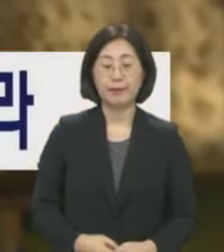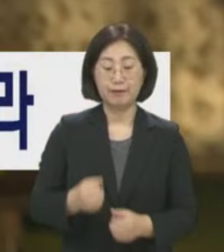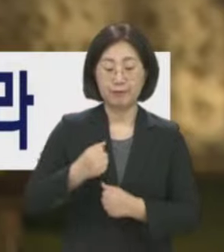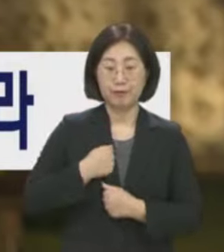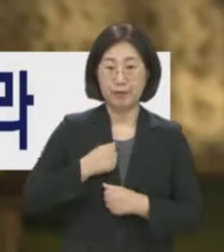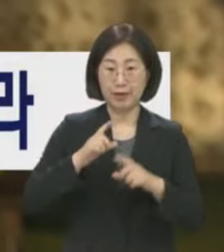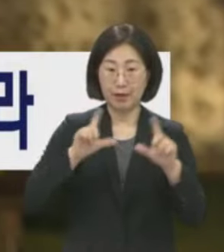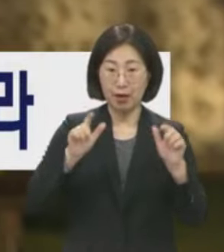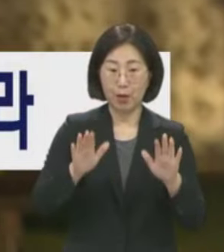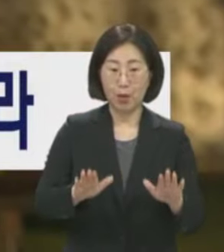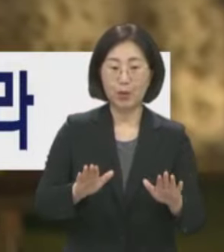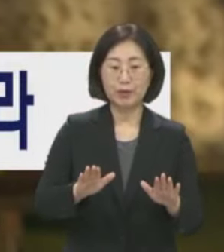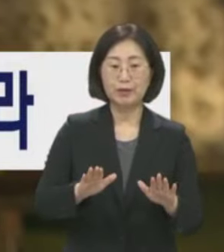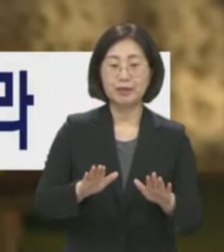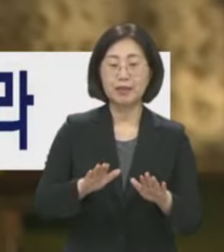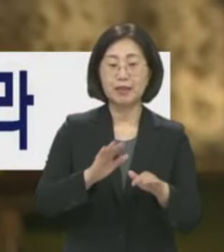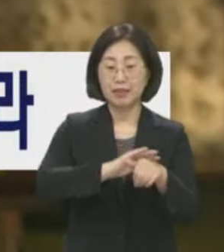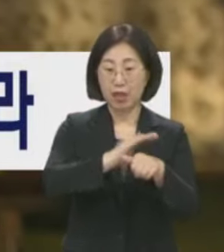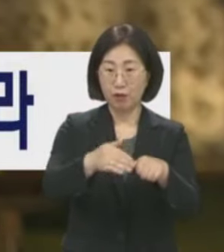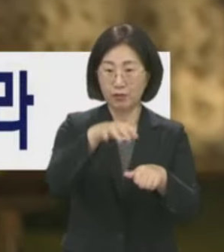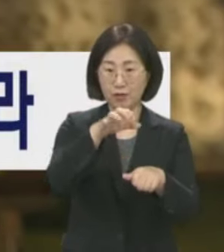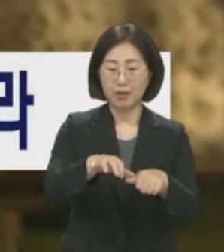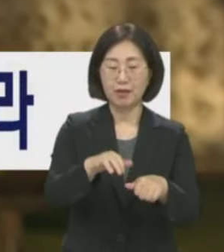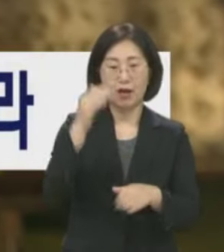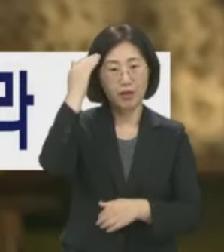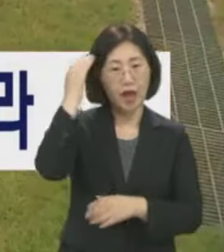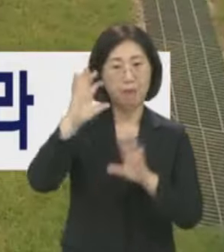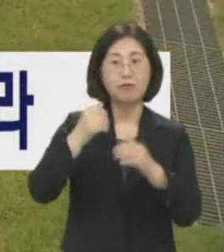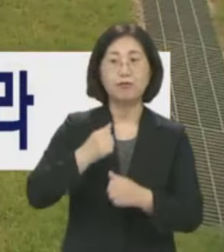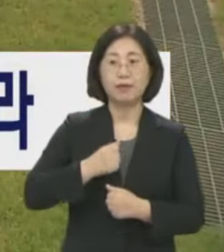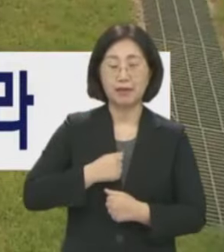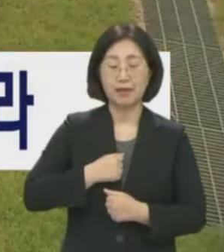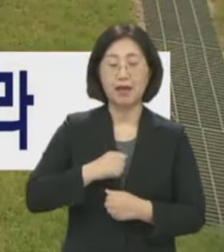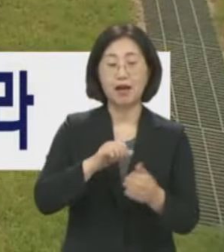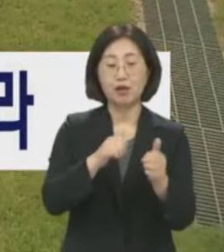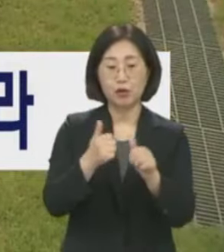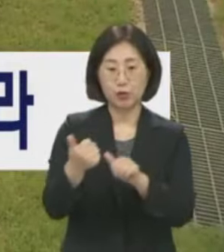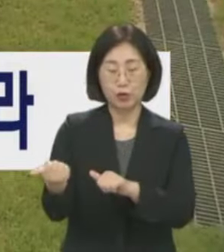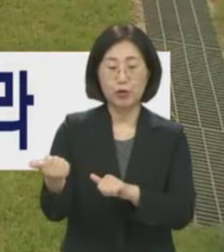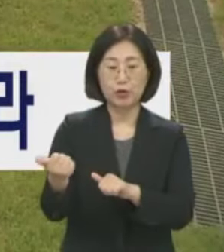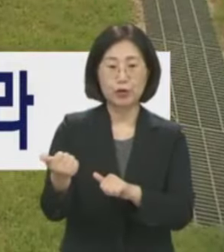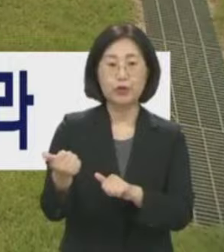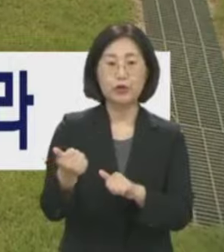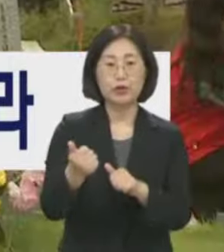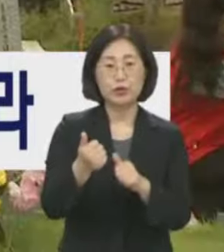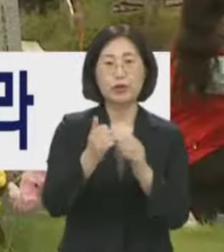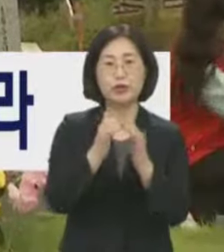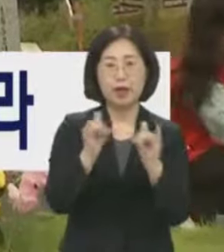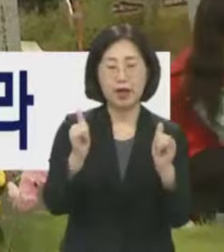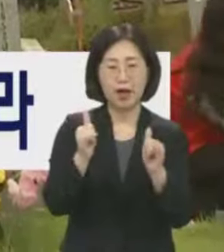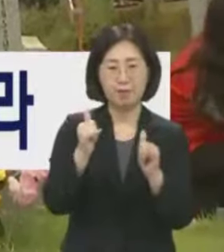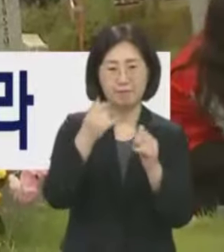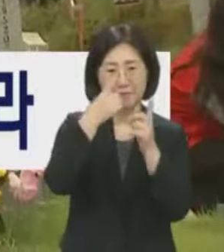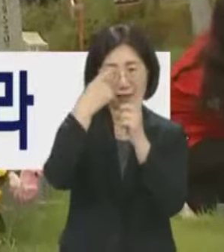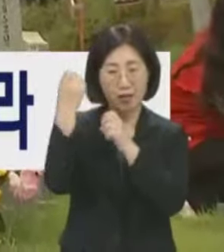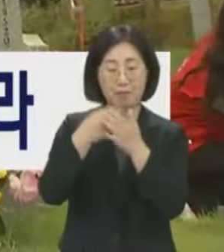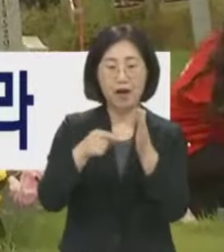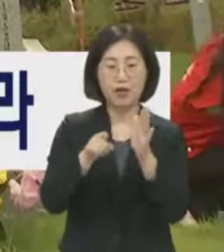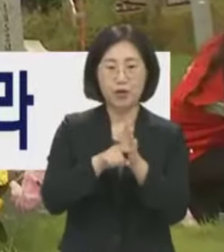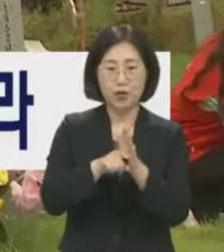국군의 날인 오늘 국립대전현충원에는 대한민국을 지키다가 영면에 든 순국 선열들을 기리기 위한